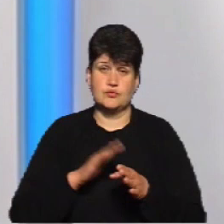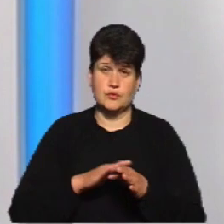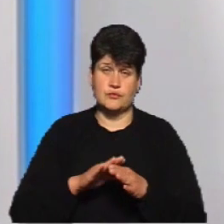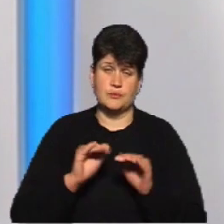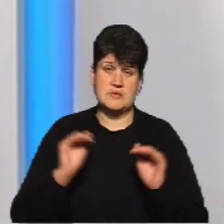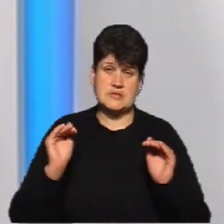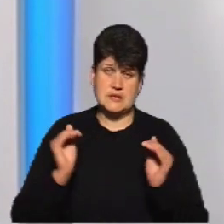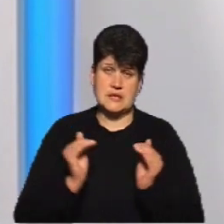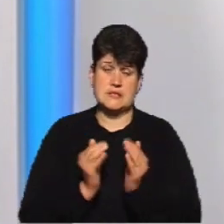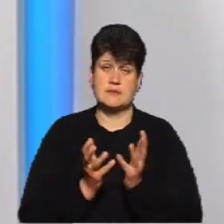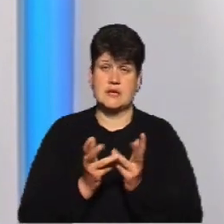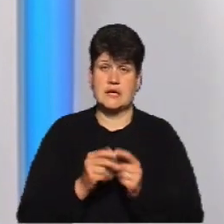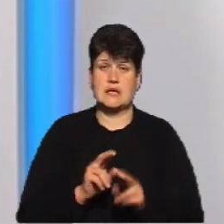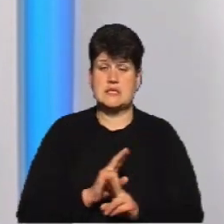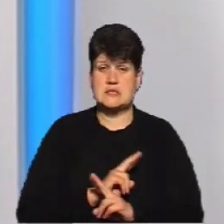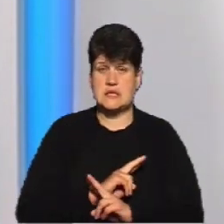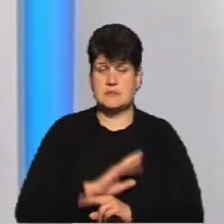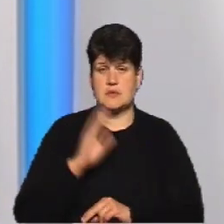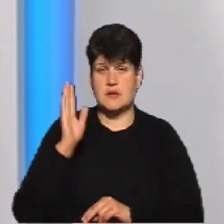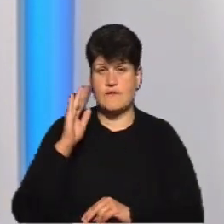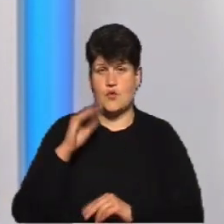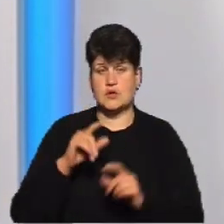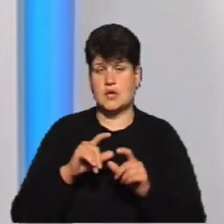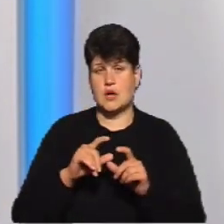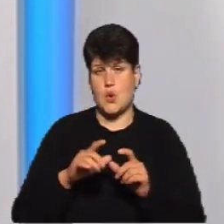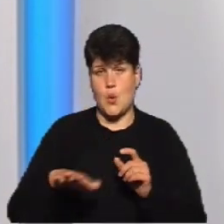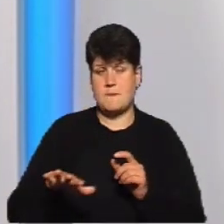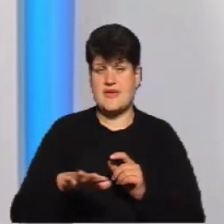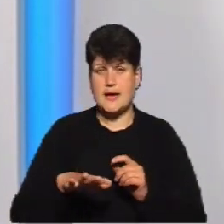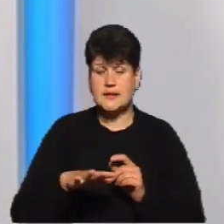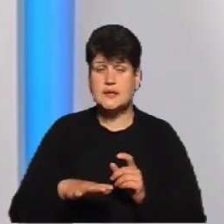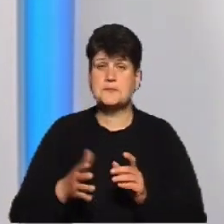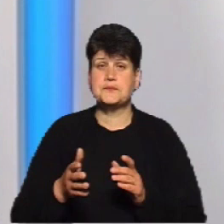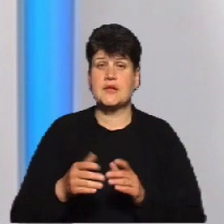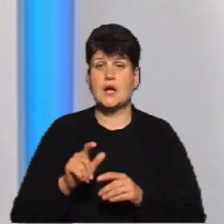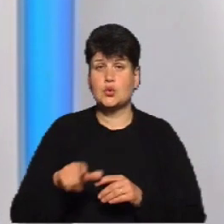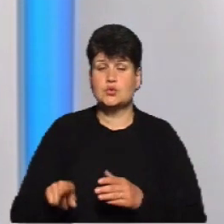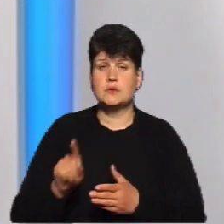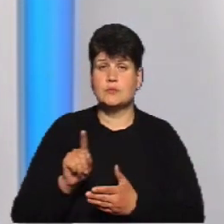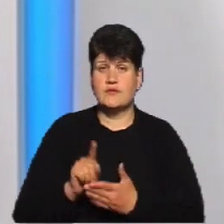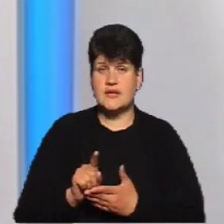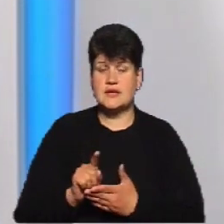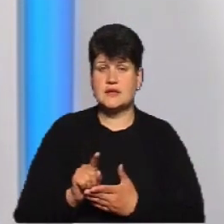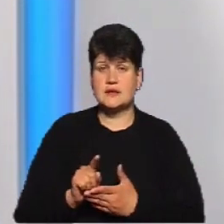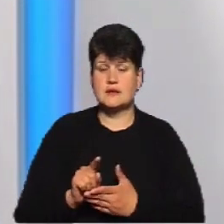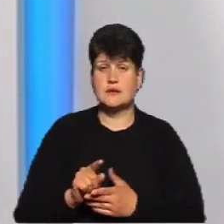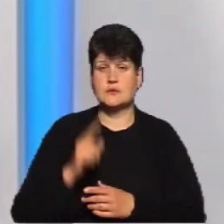кількість загиблих на водних об'єктах. Зокрема, завжди люди повинні дбати про те,